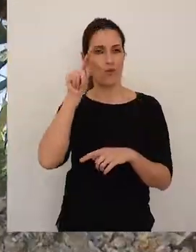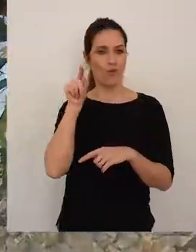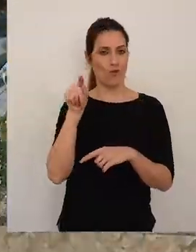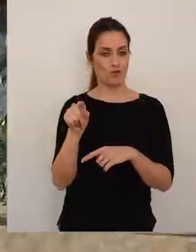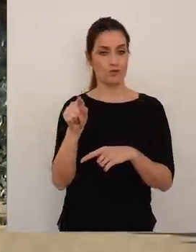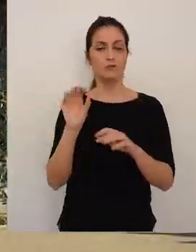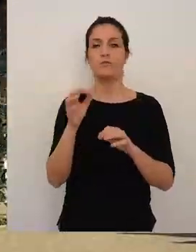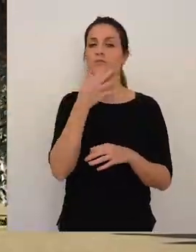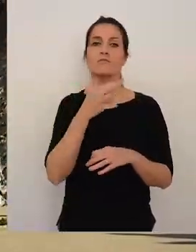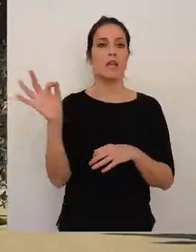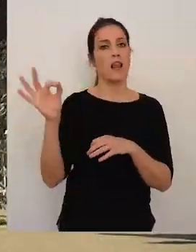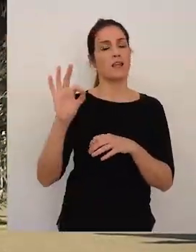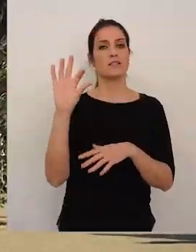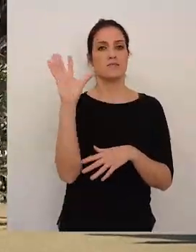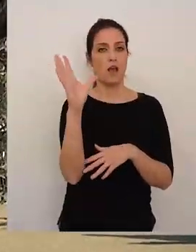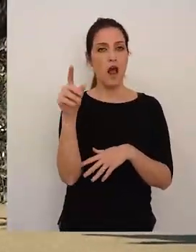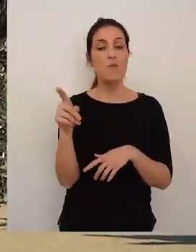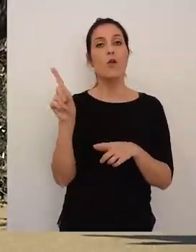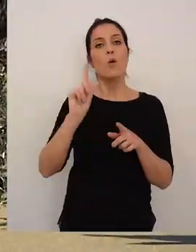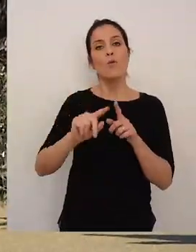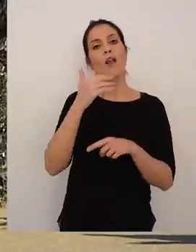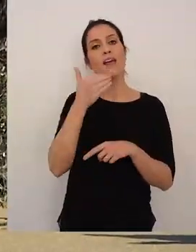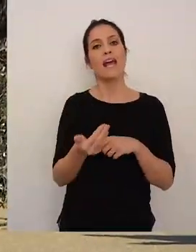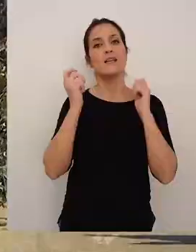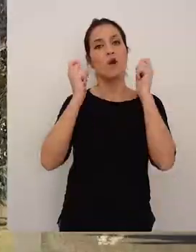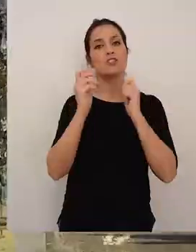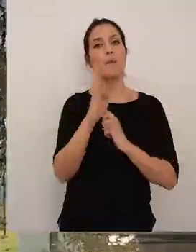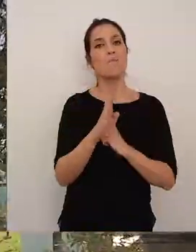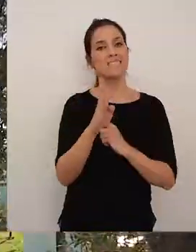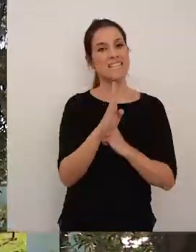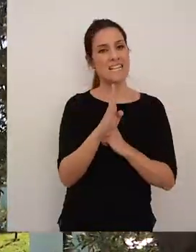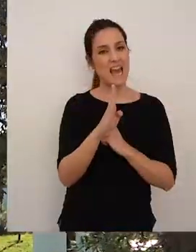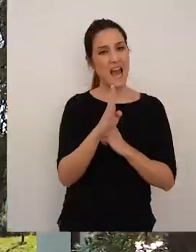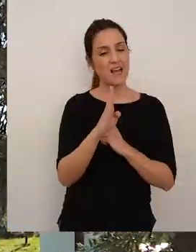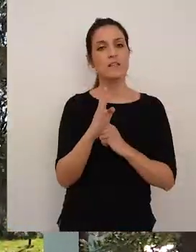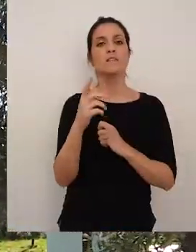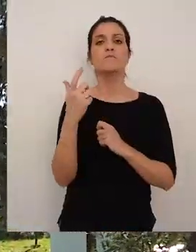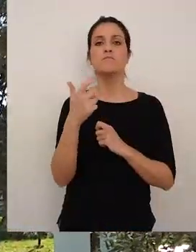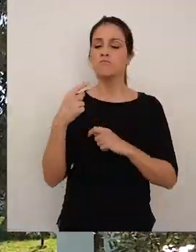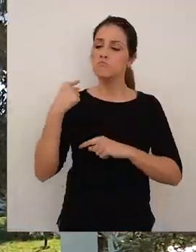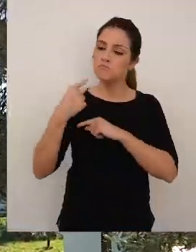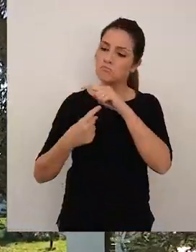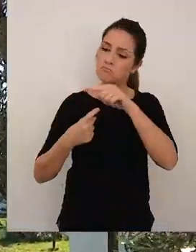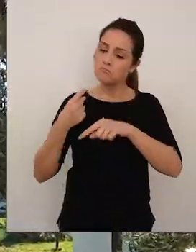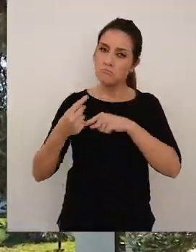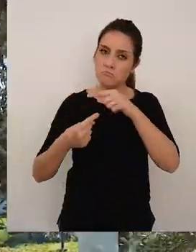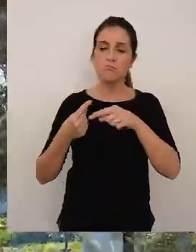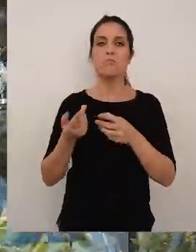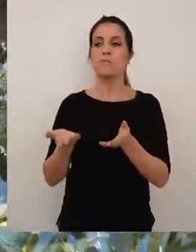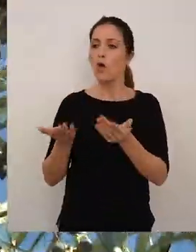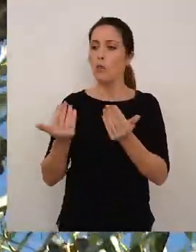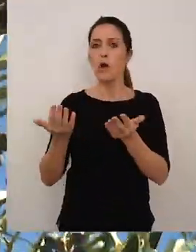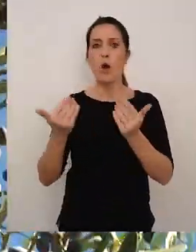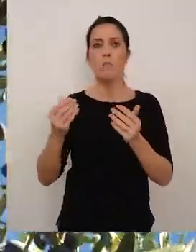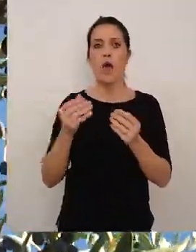questa stupenda specie vegetale è dovuta anche ai monaci basiliani, che nei secoli acquisirono possesso di vaste aree